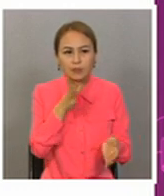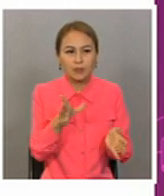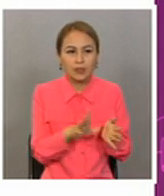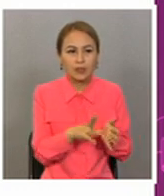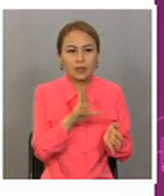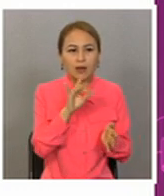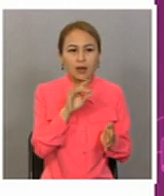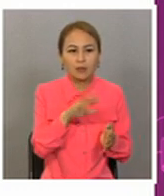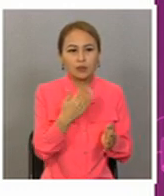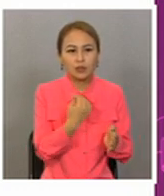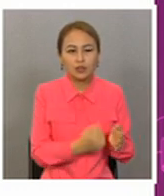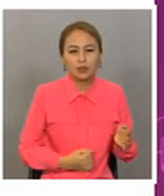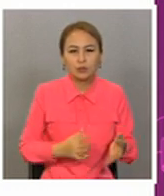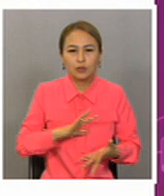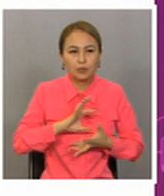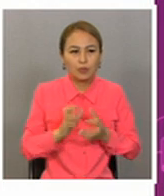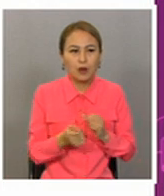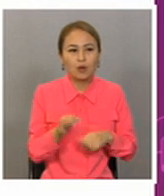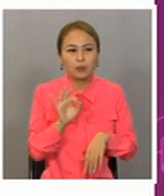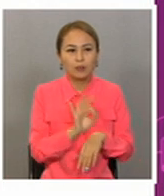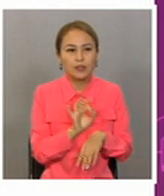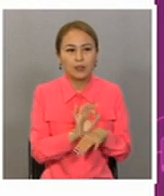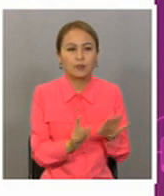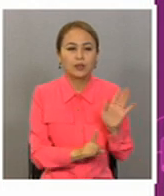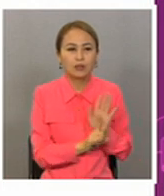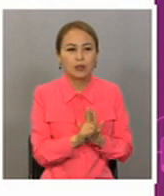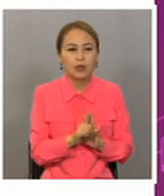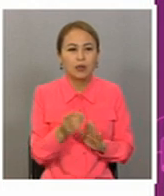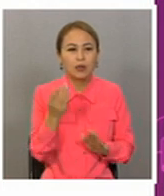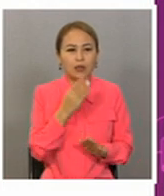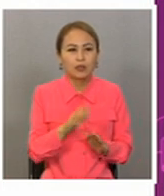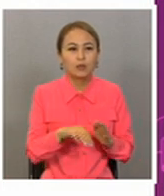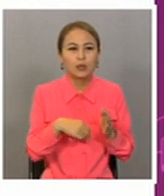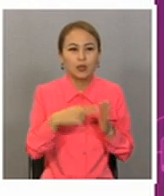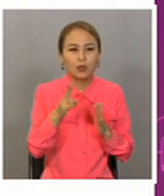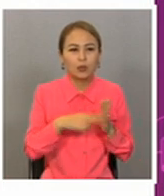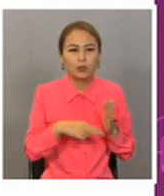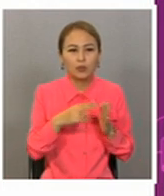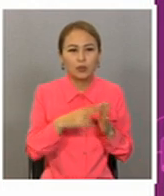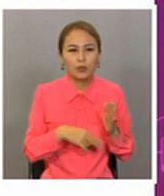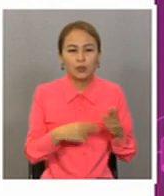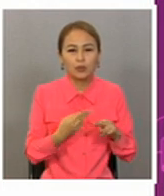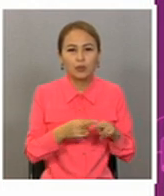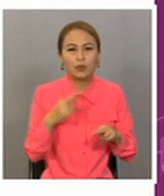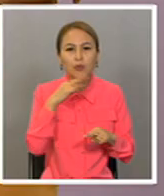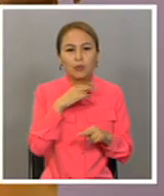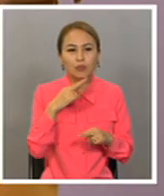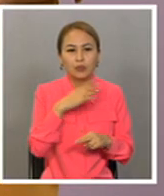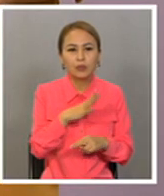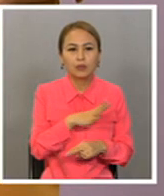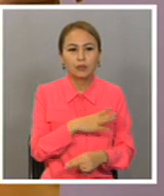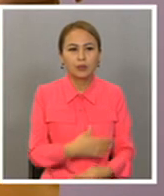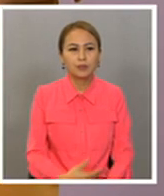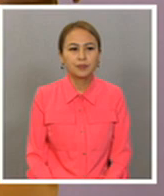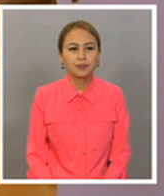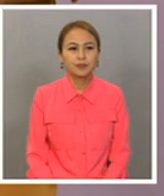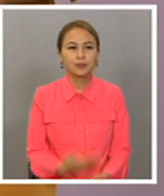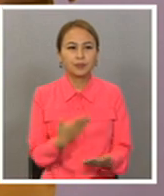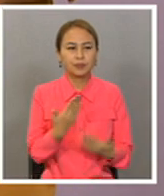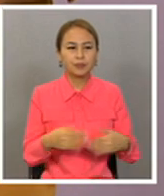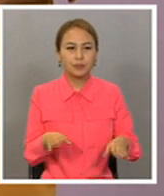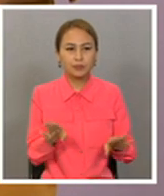Bir mezgilde Kerim'nin işi bürüp aura bastaptı. Әлгі бояу, у бояу екен. Олай болса